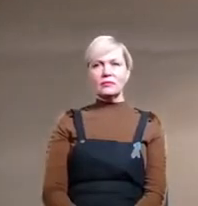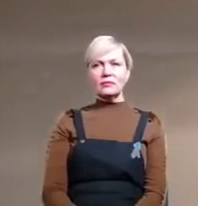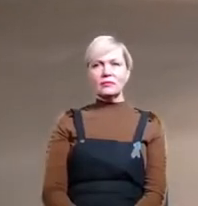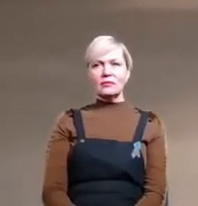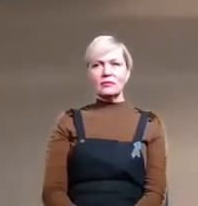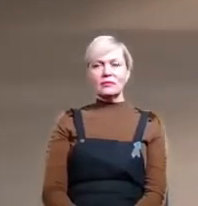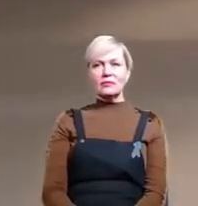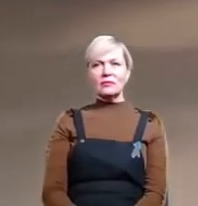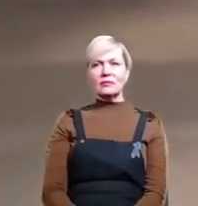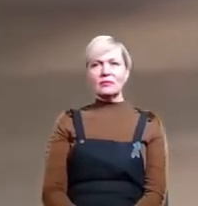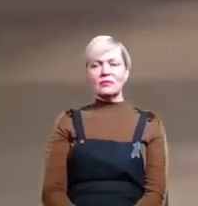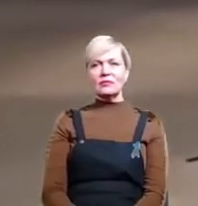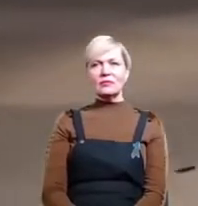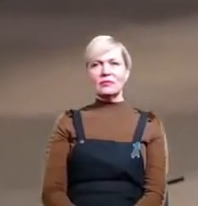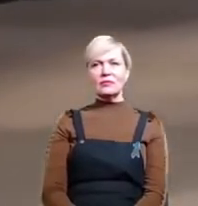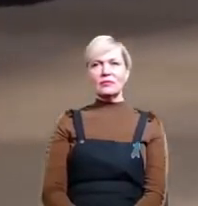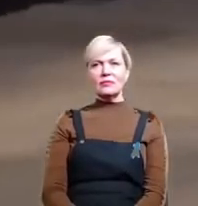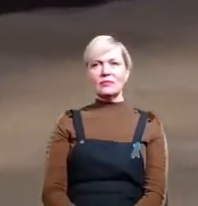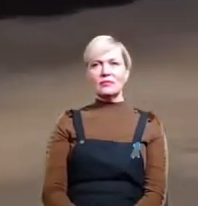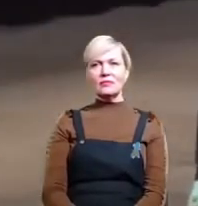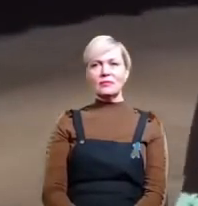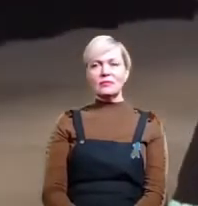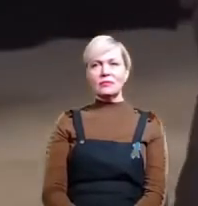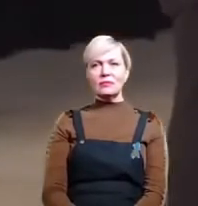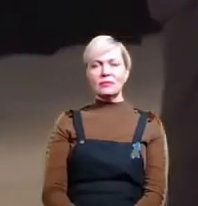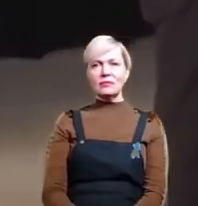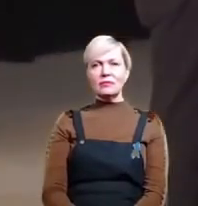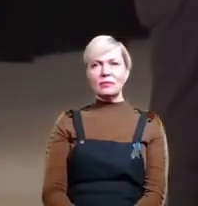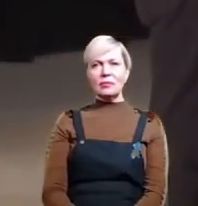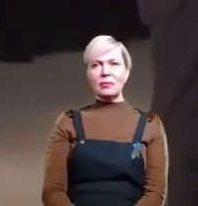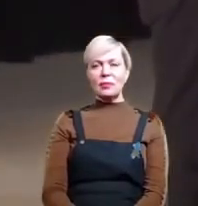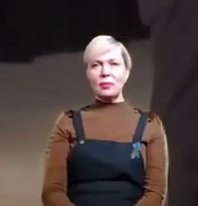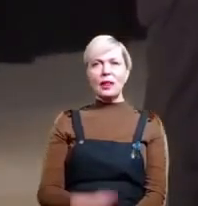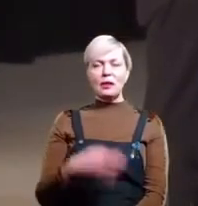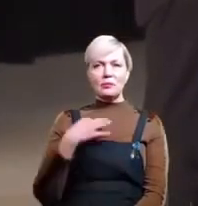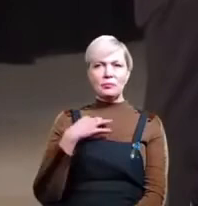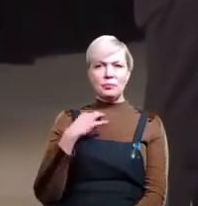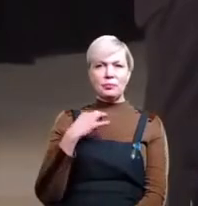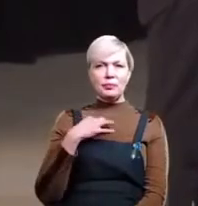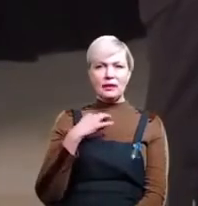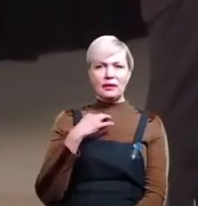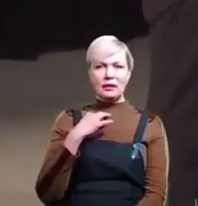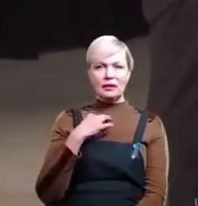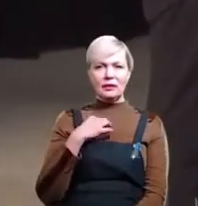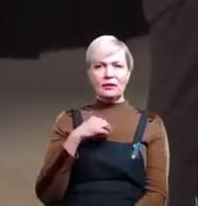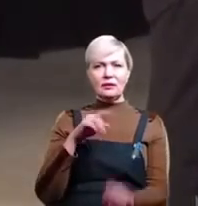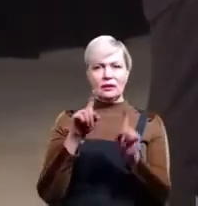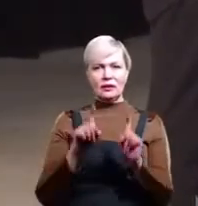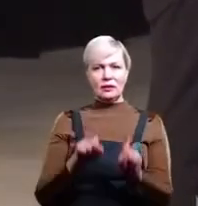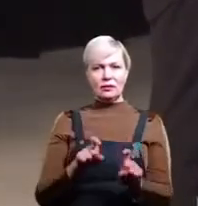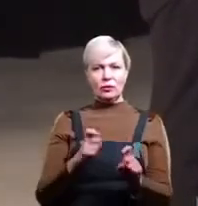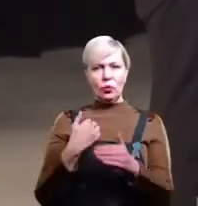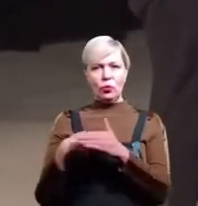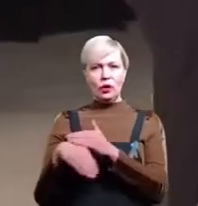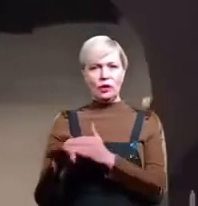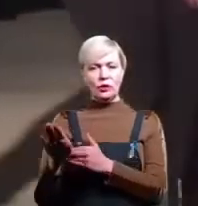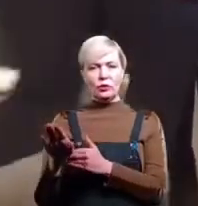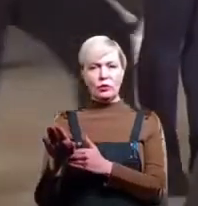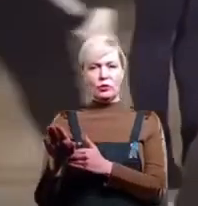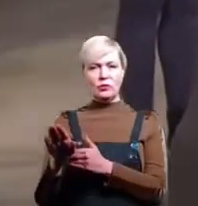Кто здесь стоит? Без разницы. Вот я сажусь. Я ухожу.